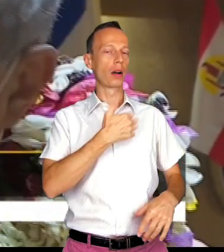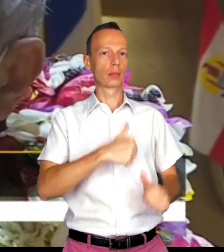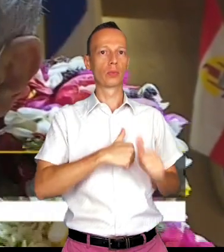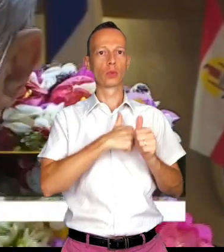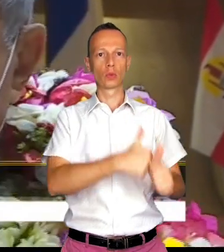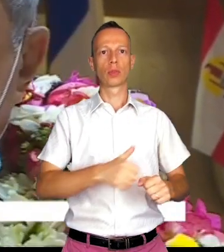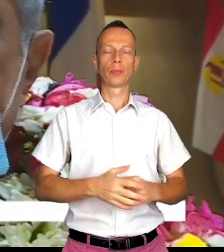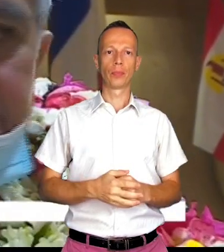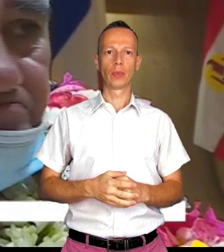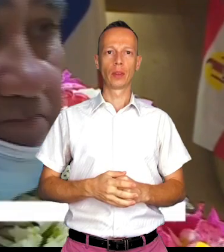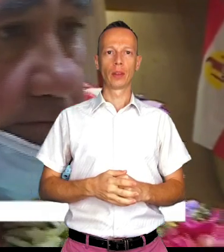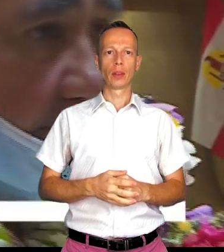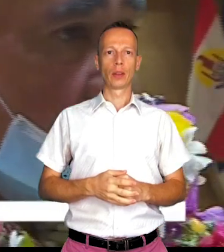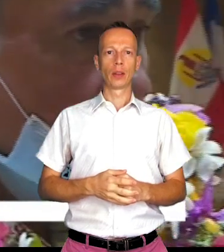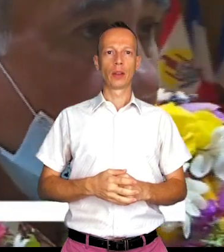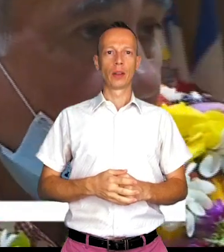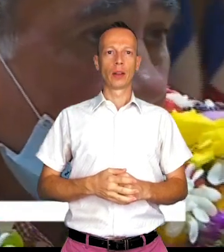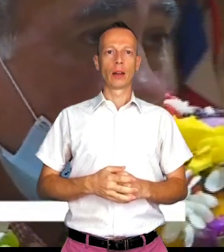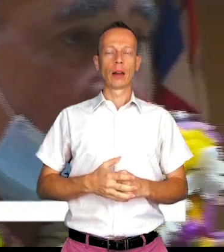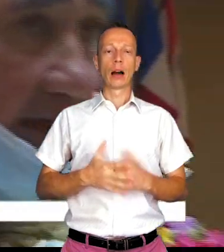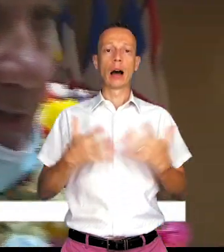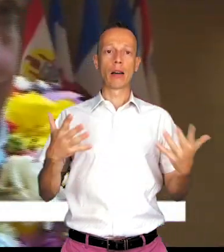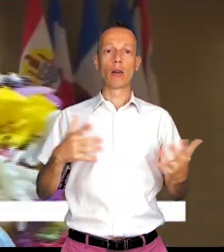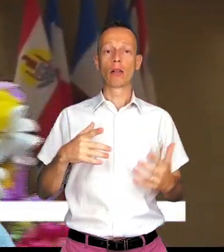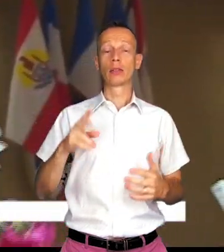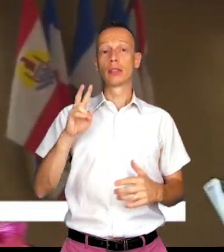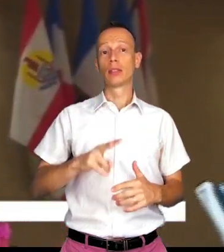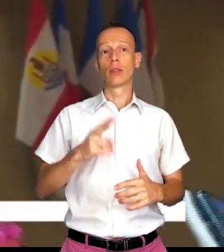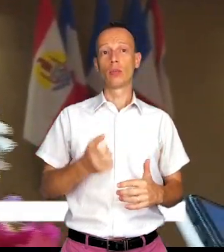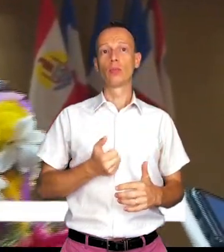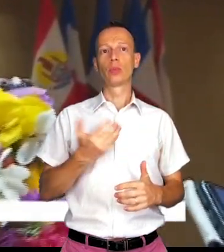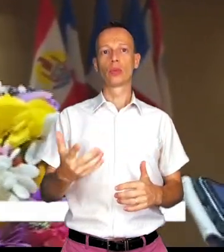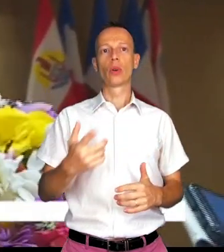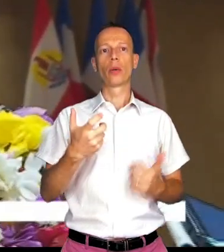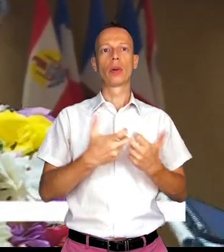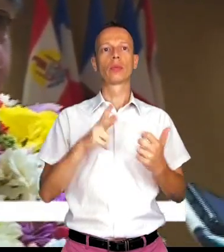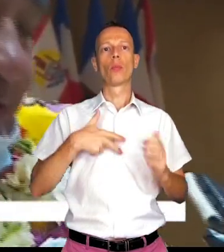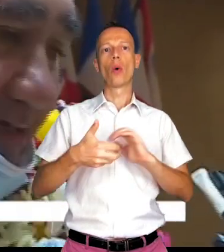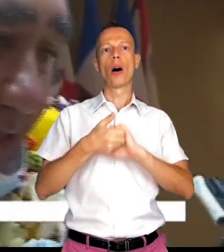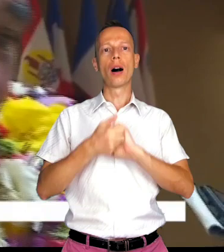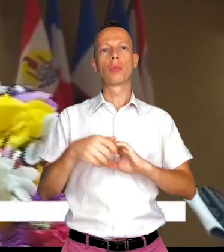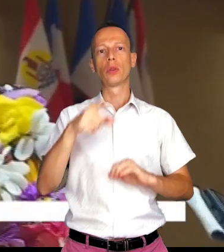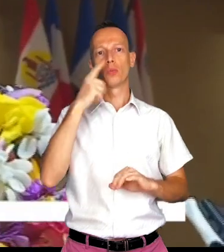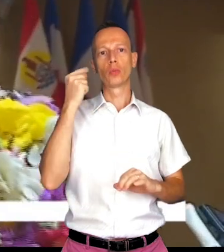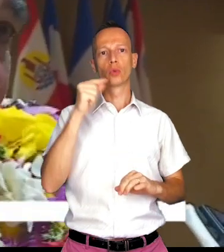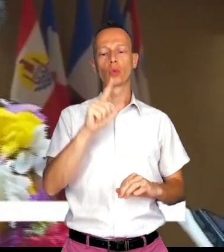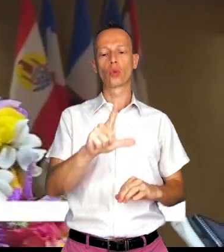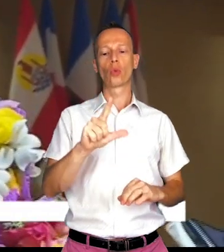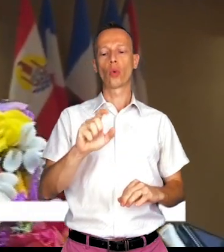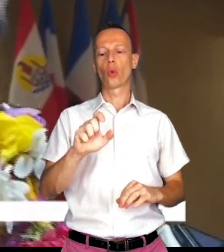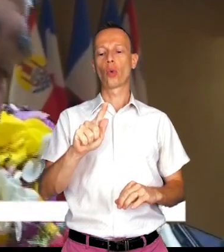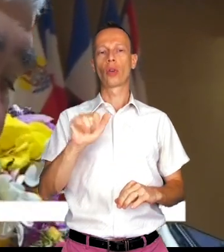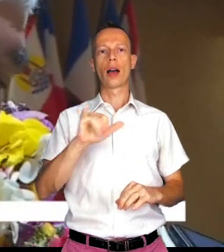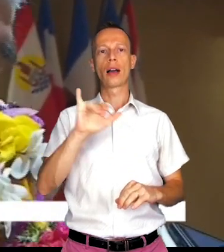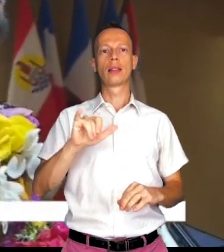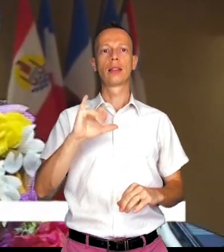suit. C'est Cyril Le Gaïc qui vous a poussé à vous présenter ? Bien sûr. Donc, Cyril Le Gaïc, mon